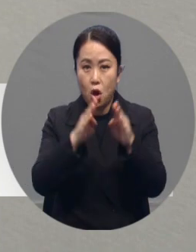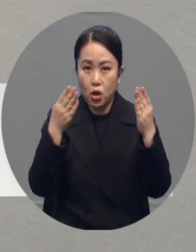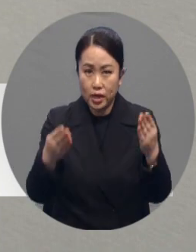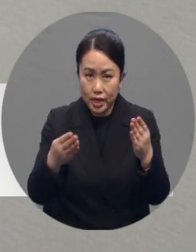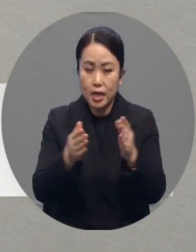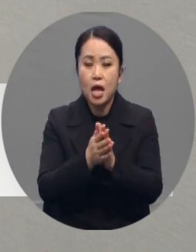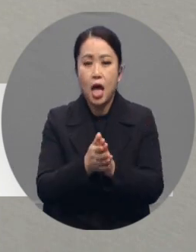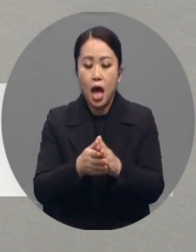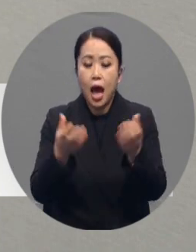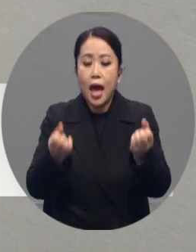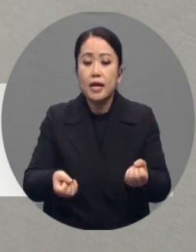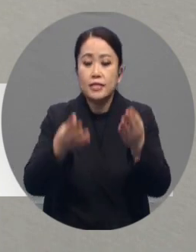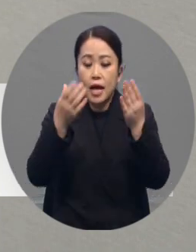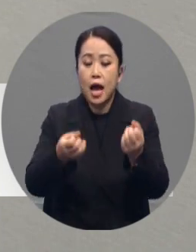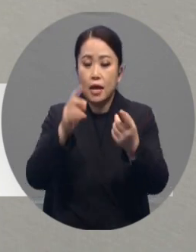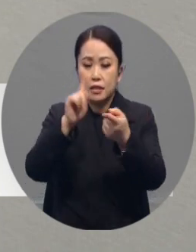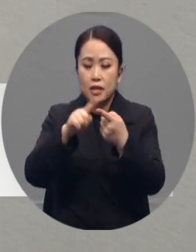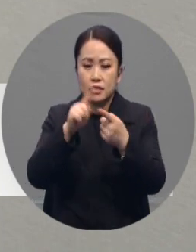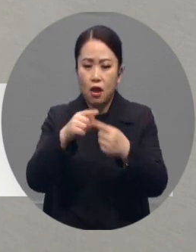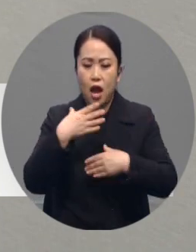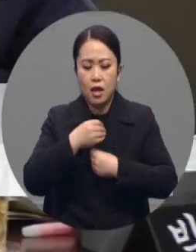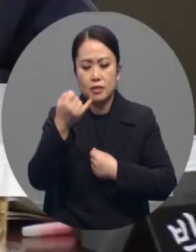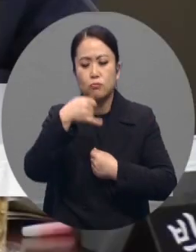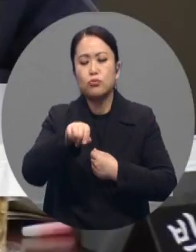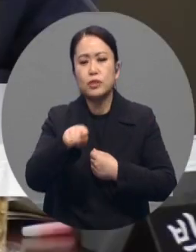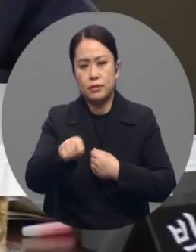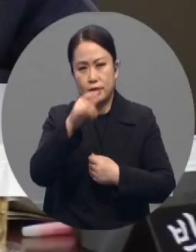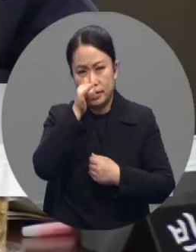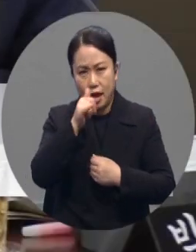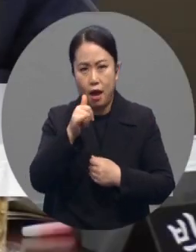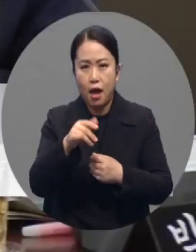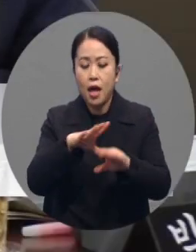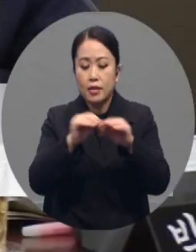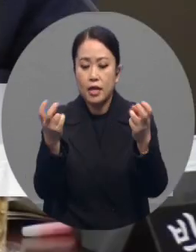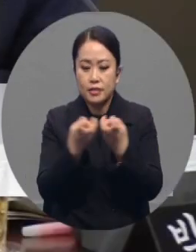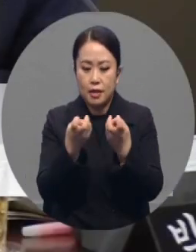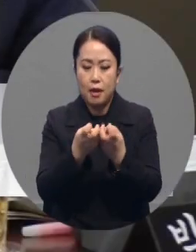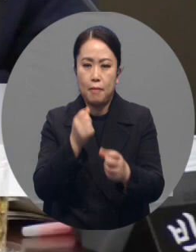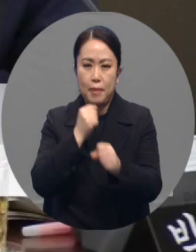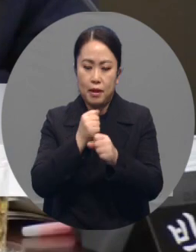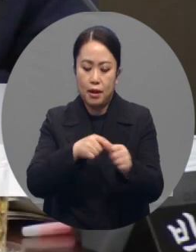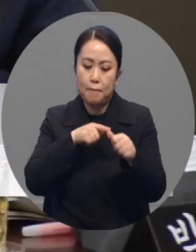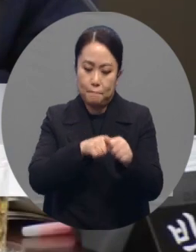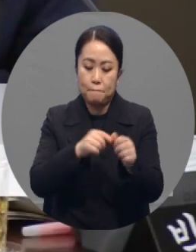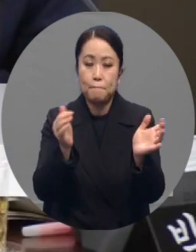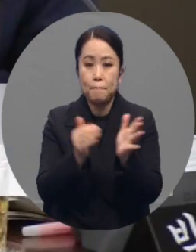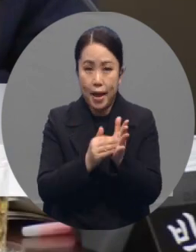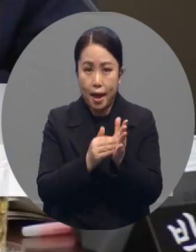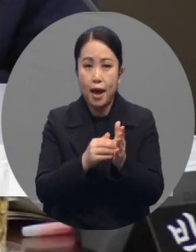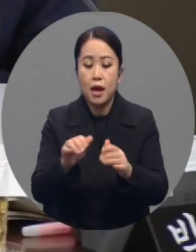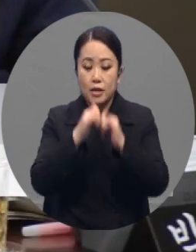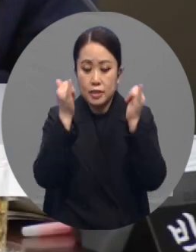실태를 질타하며 대책 마련을 촉구했습니다. 시의회는 이번 정례회 기간 사회